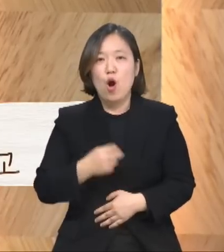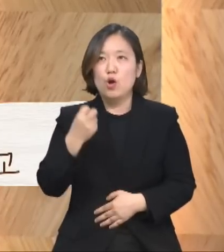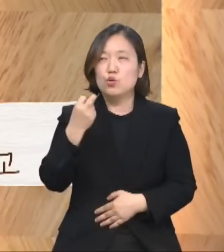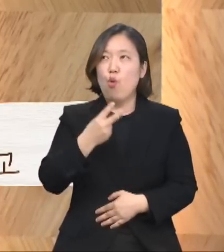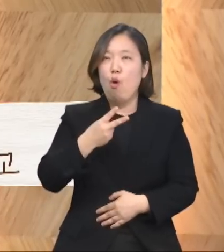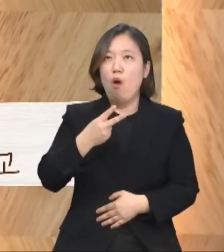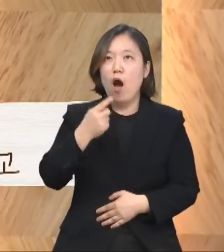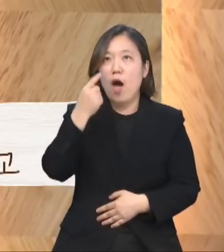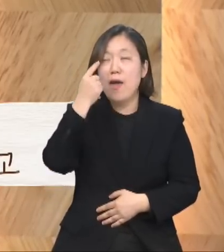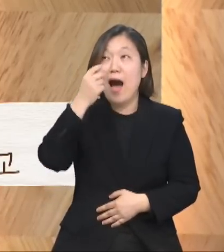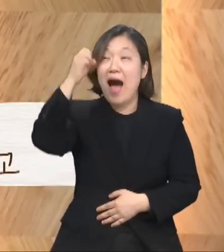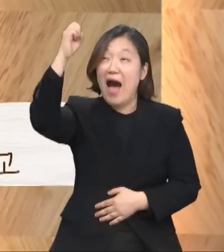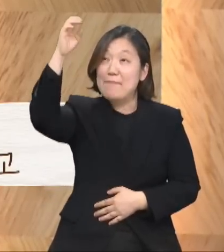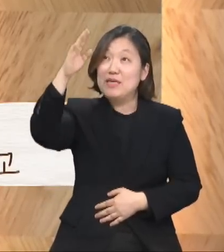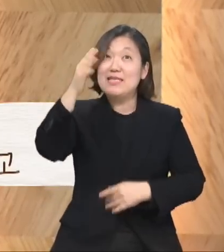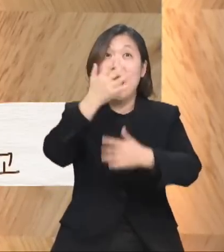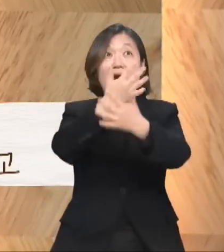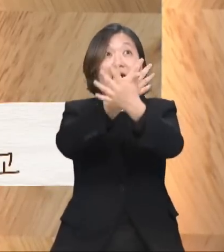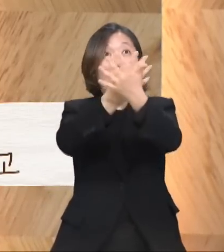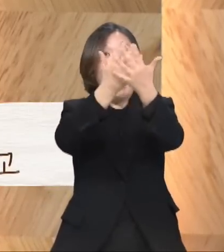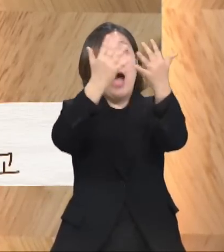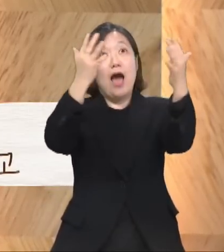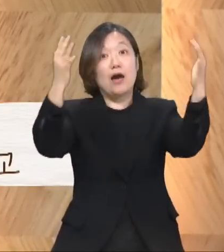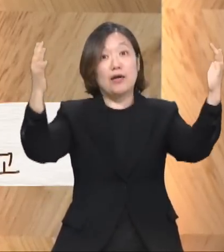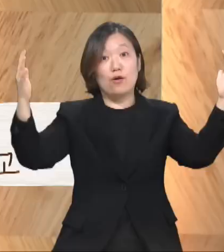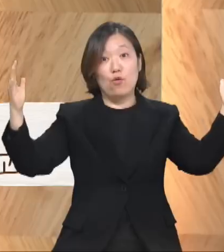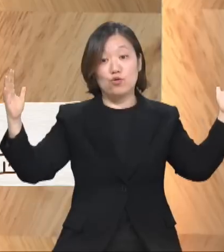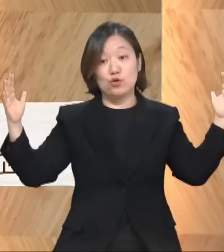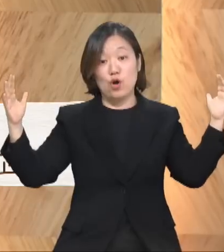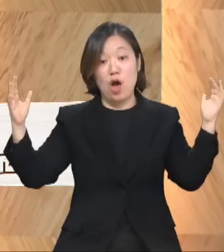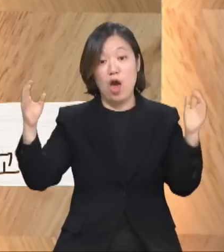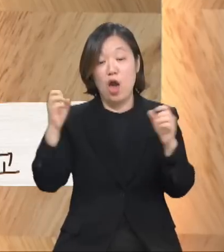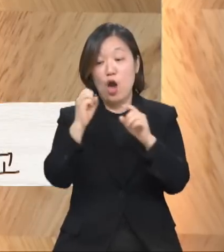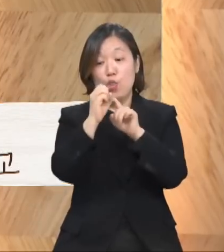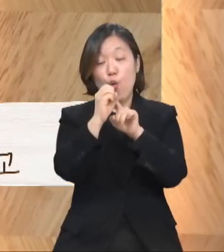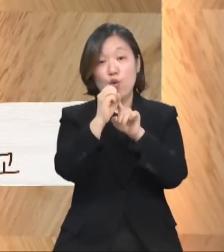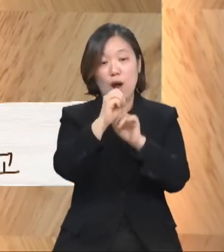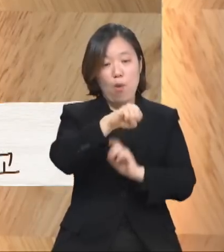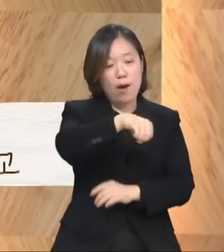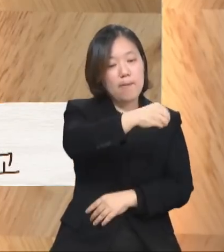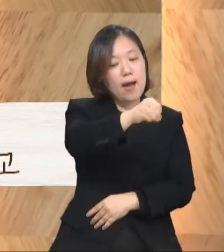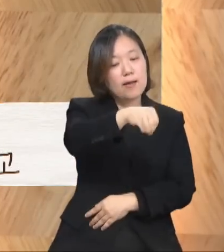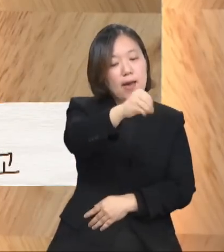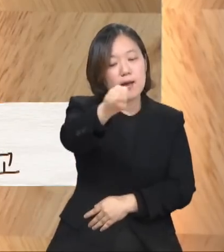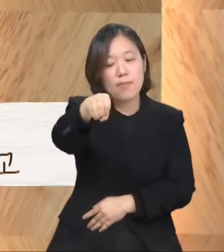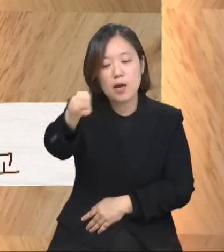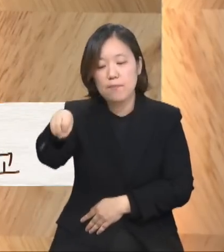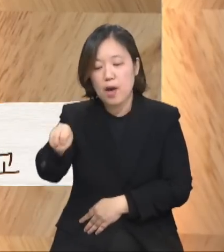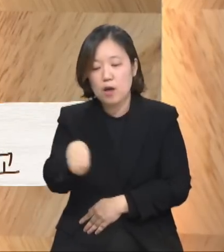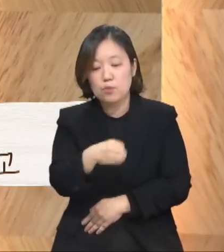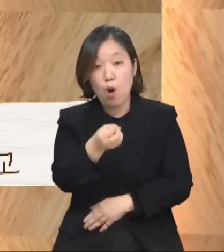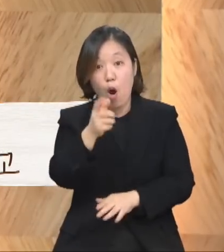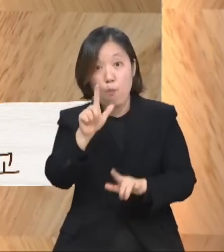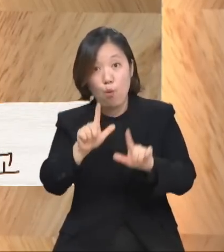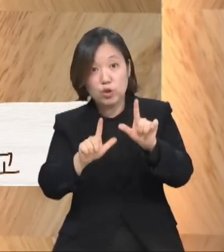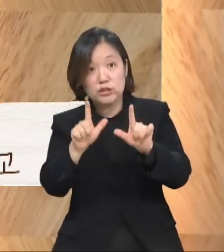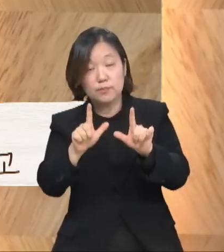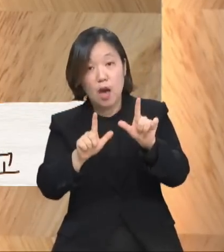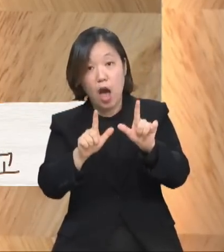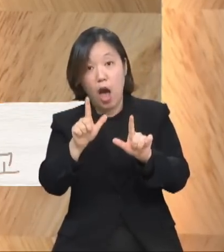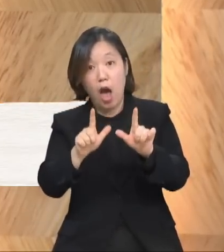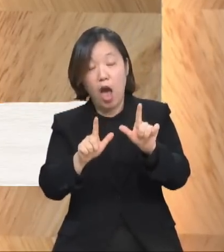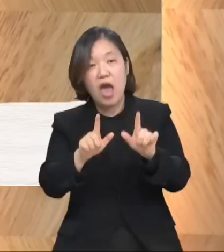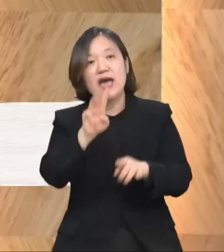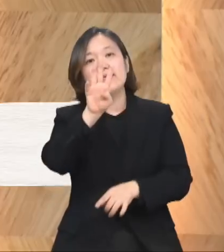앞이 하얗게 덮이더니 동그란 모양의 뱅글뱅글 돌고 이런 현상이